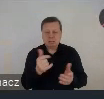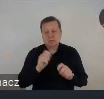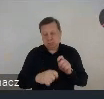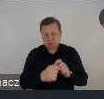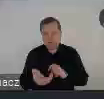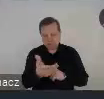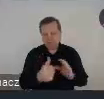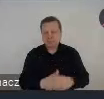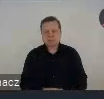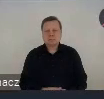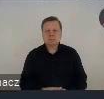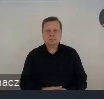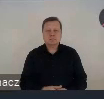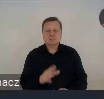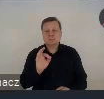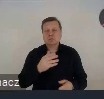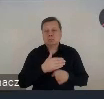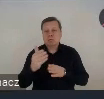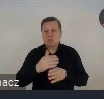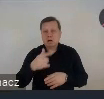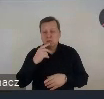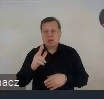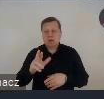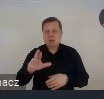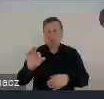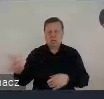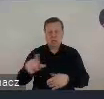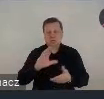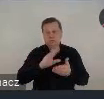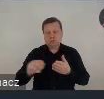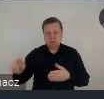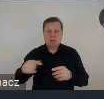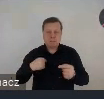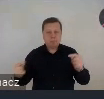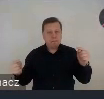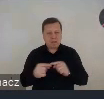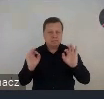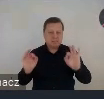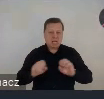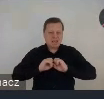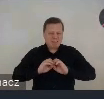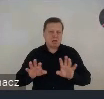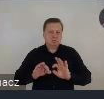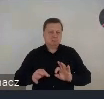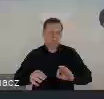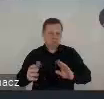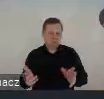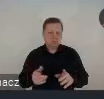się przekładają na zapisy we wpisie do Krajowego Rejestru Sądowego, były właśnie jasne, jednoznaczne